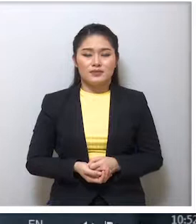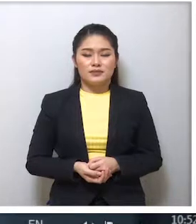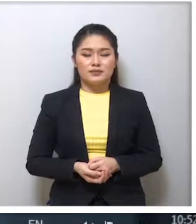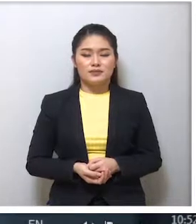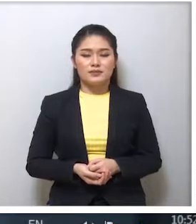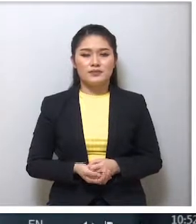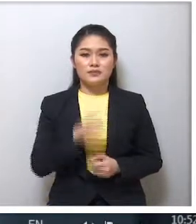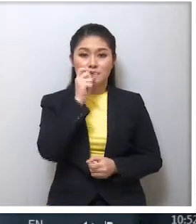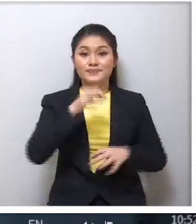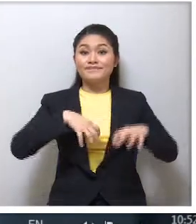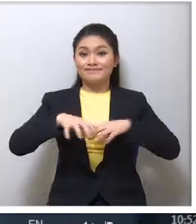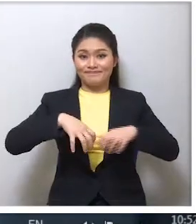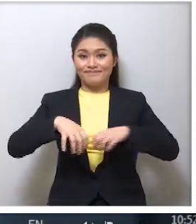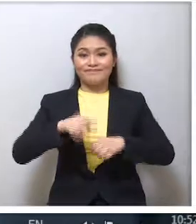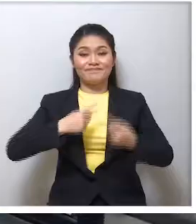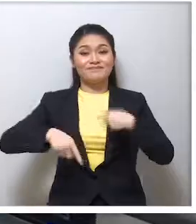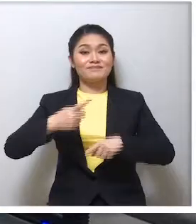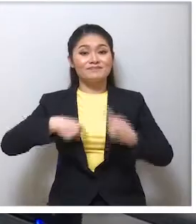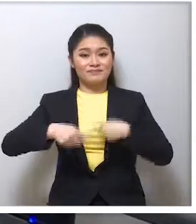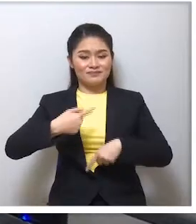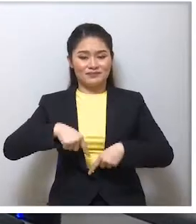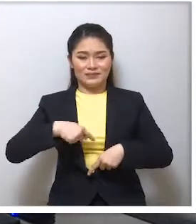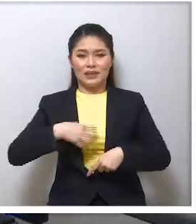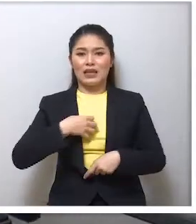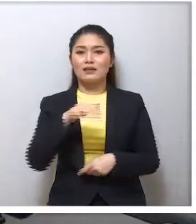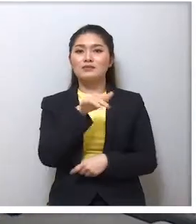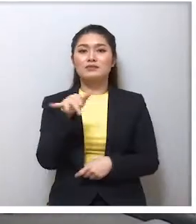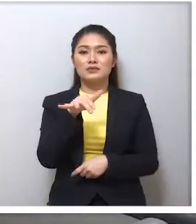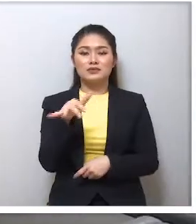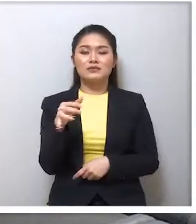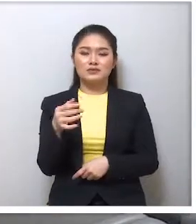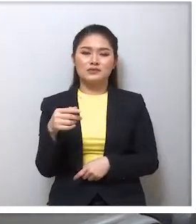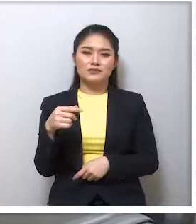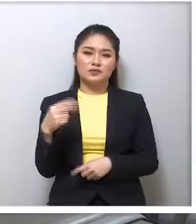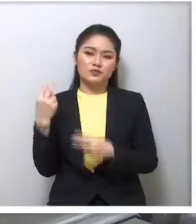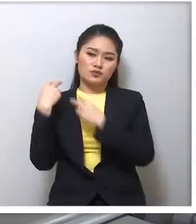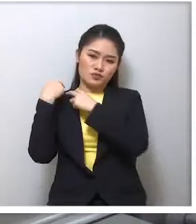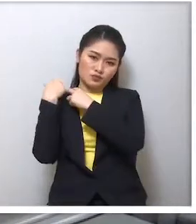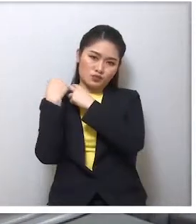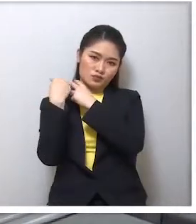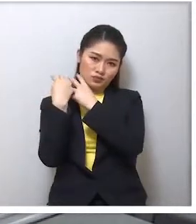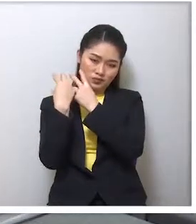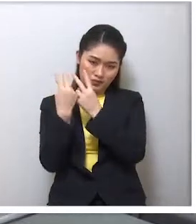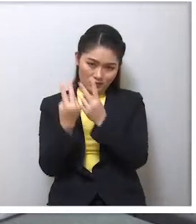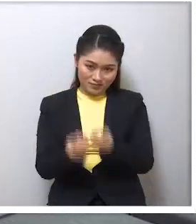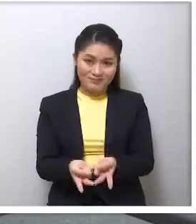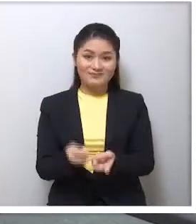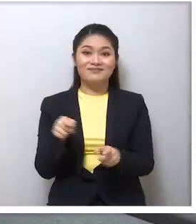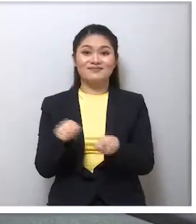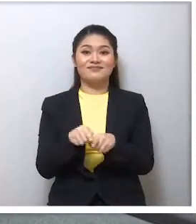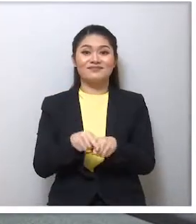เราลองจัดแอนิเมชันอยู่แล้วนะครับว่าเราจะให้ตัวหนังสือมันค่อยๆไหลลงมาแล้วก็ตัวโลโก้ตกลงมา